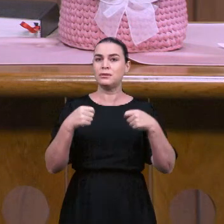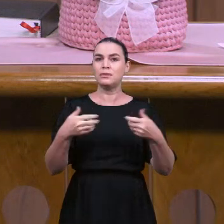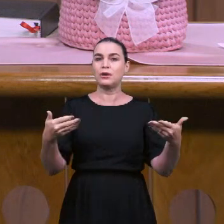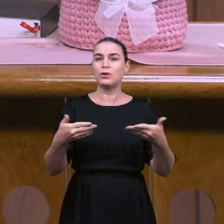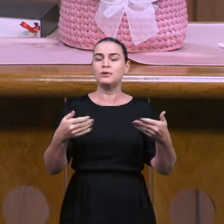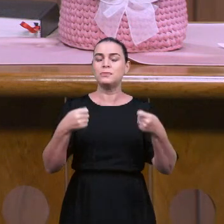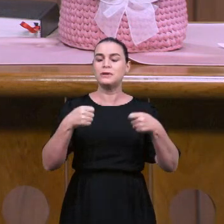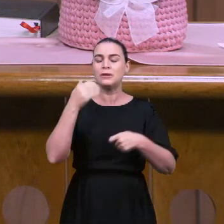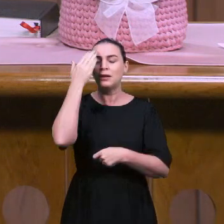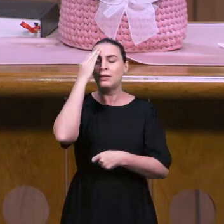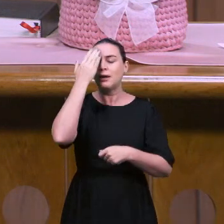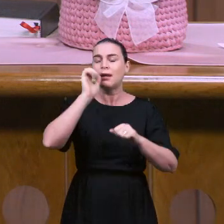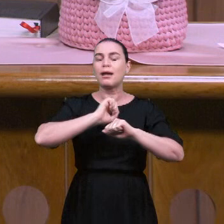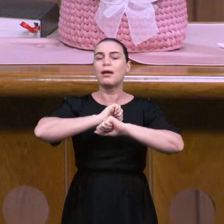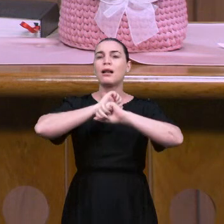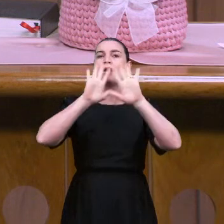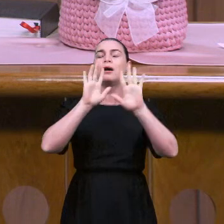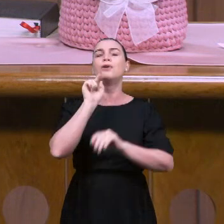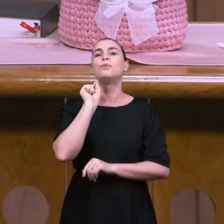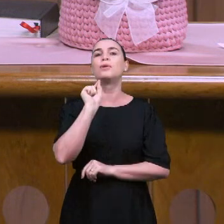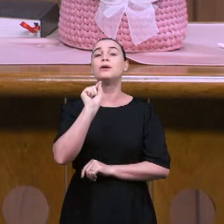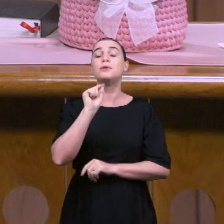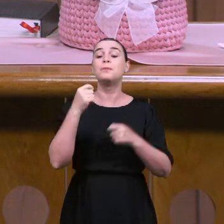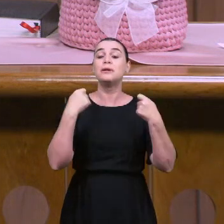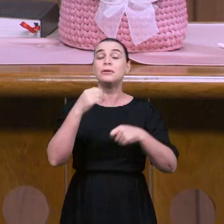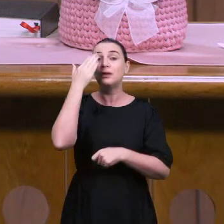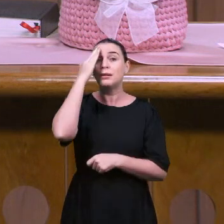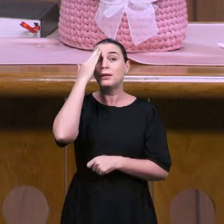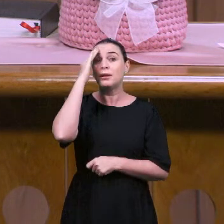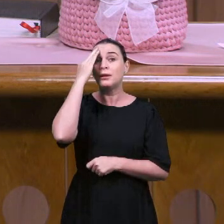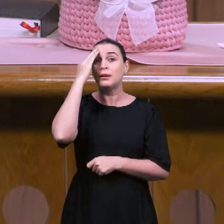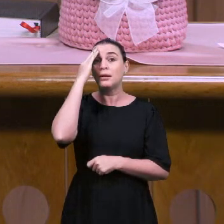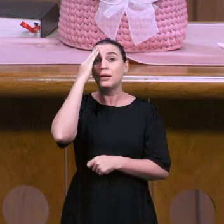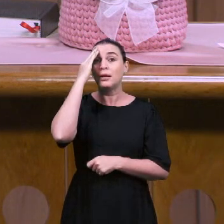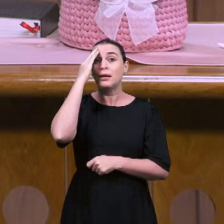besoin de comprendre. Nous avons besoin de comprendre que